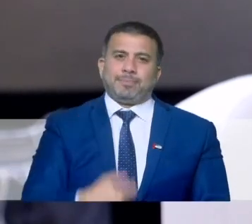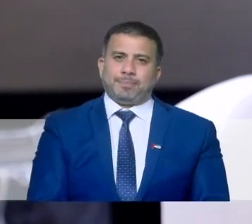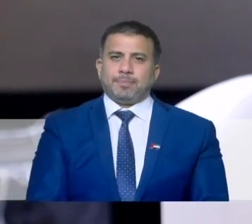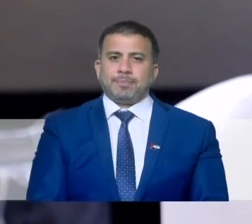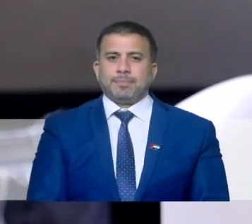العام